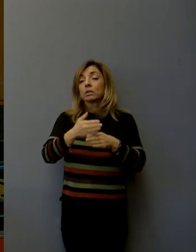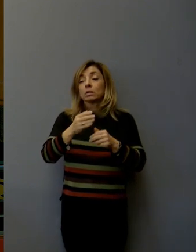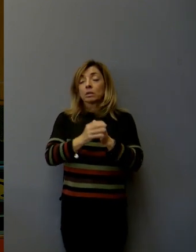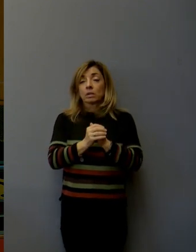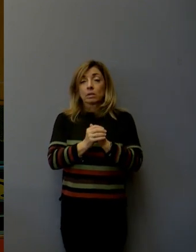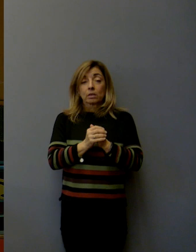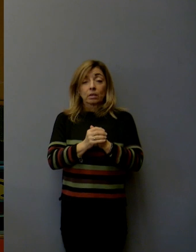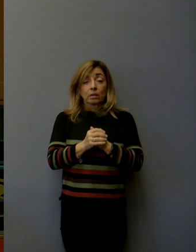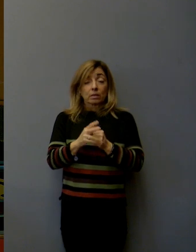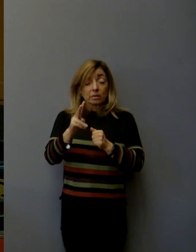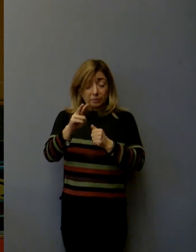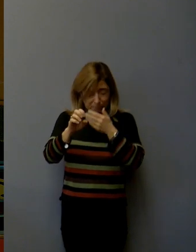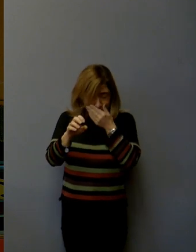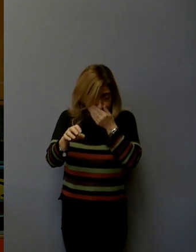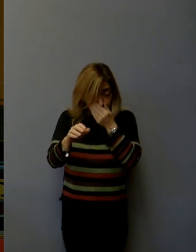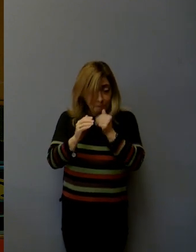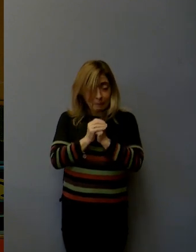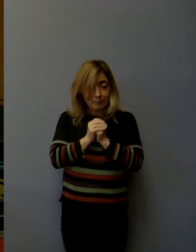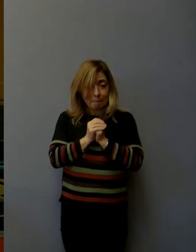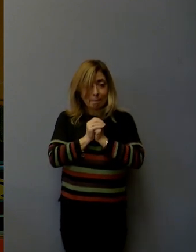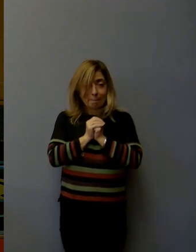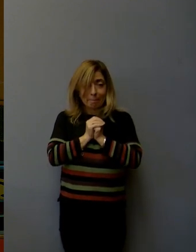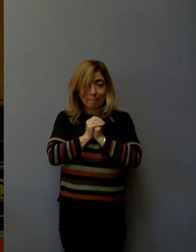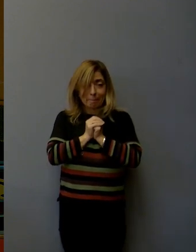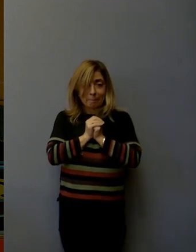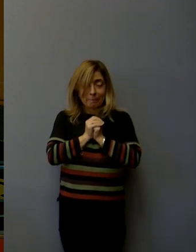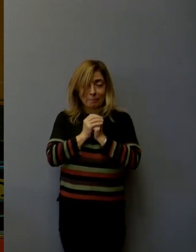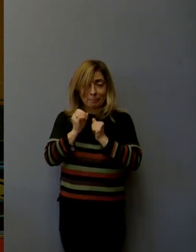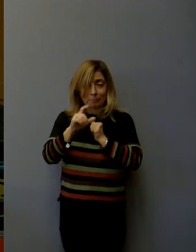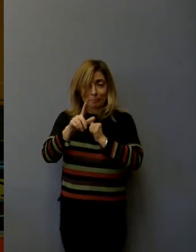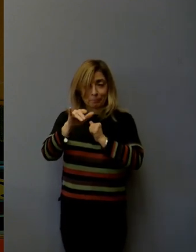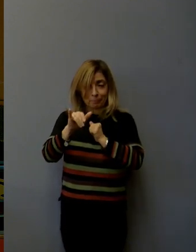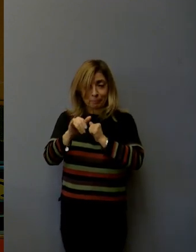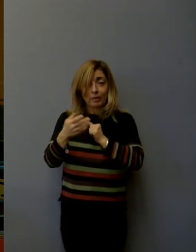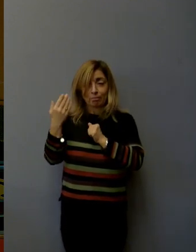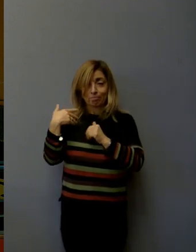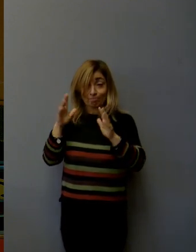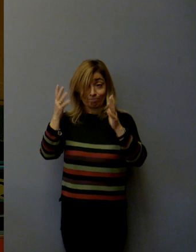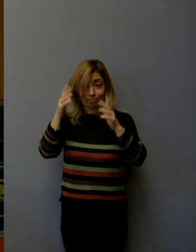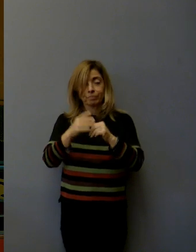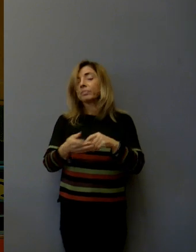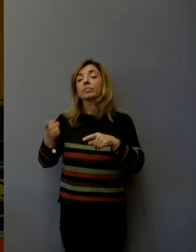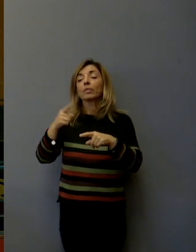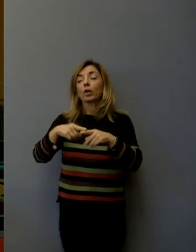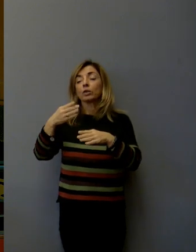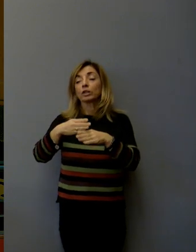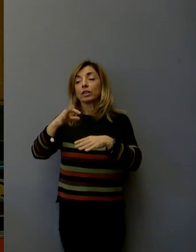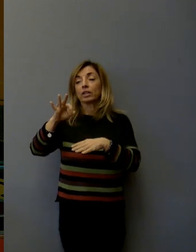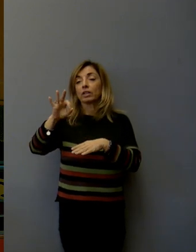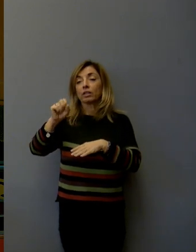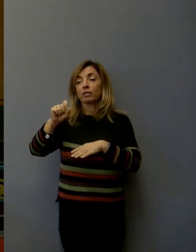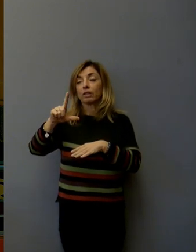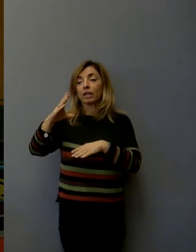il consigliere Veroli che eh applaudiva e il consigliere Falcone Perfetto Adesso